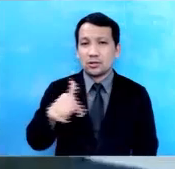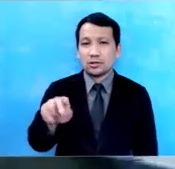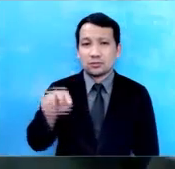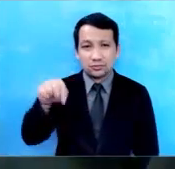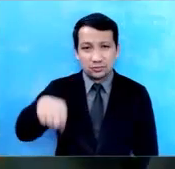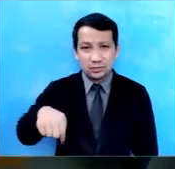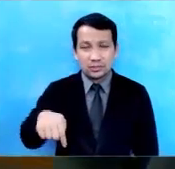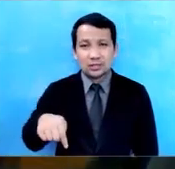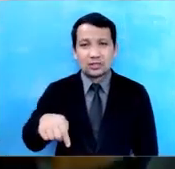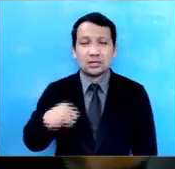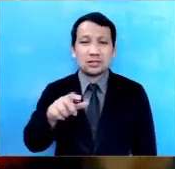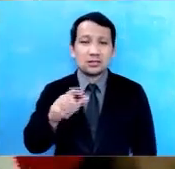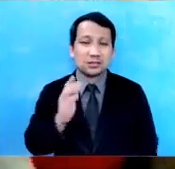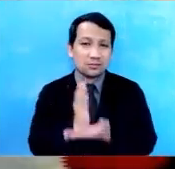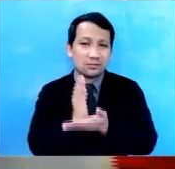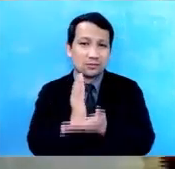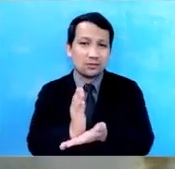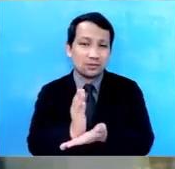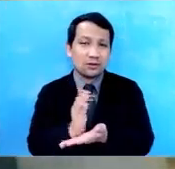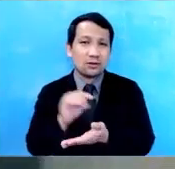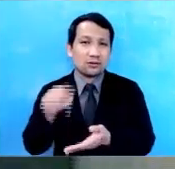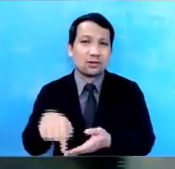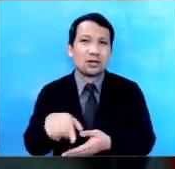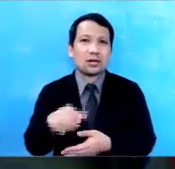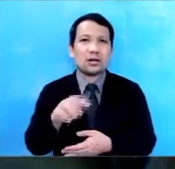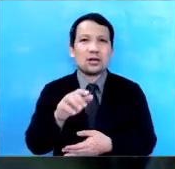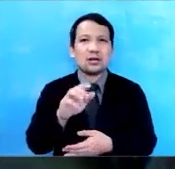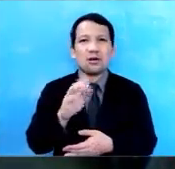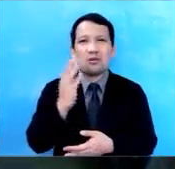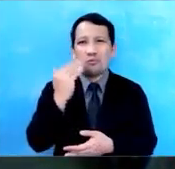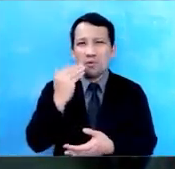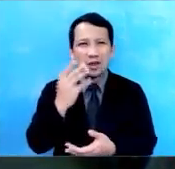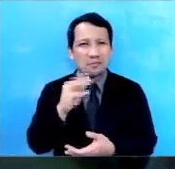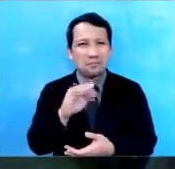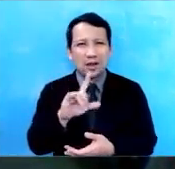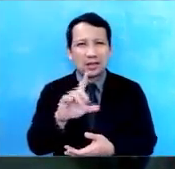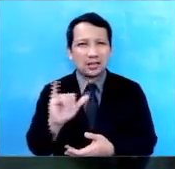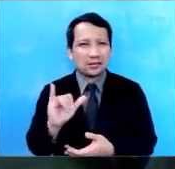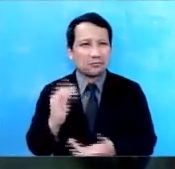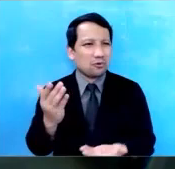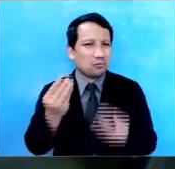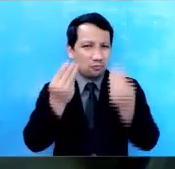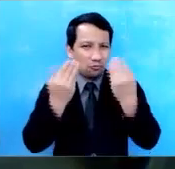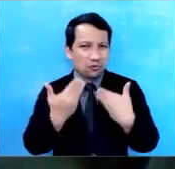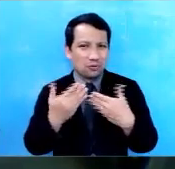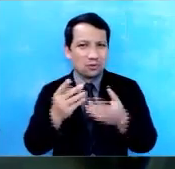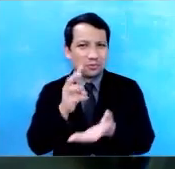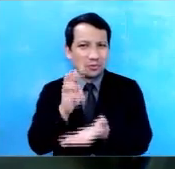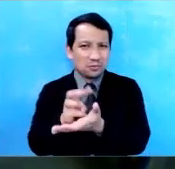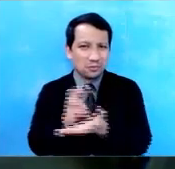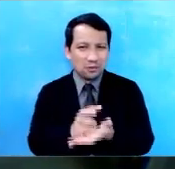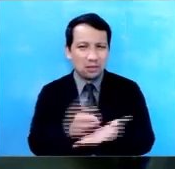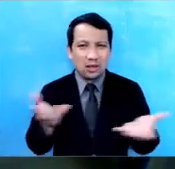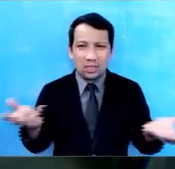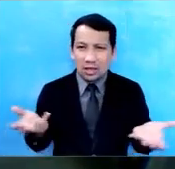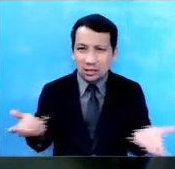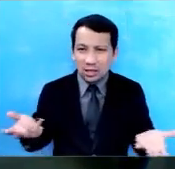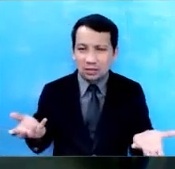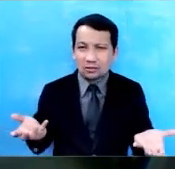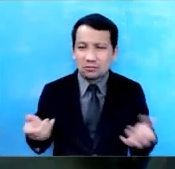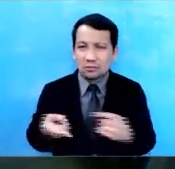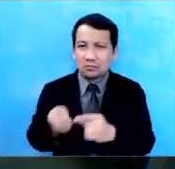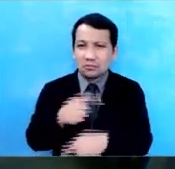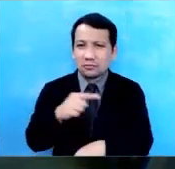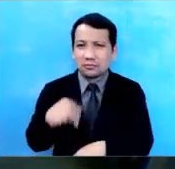Aklan, Boracay o dito sa Mali Aklan. Dahil hanggang ngayon wala pang ibinibigay ng mga lokasyon kung nasaan ang mga ito mula sa Mines